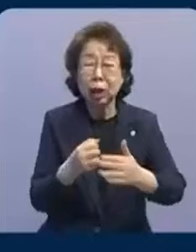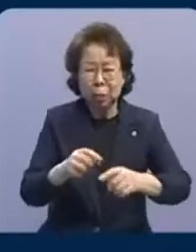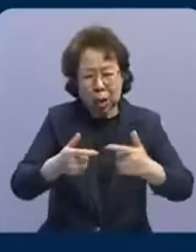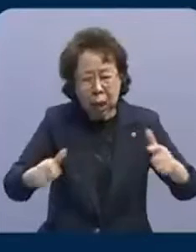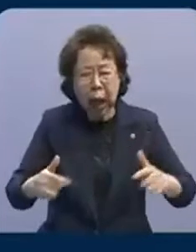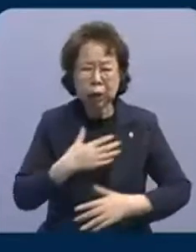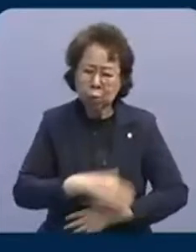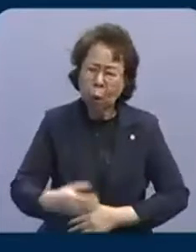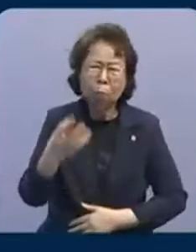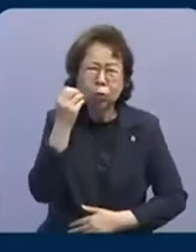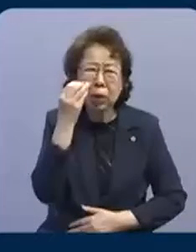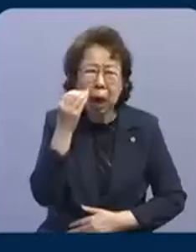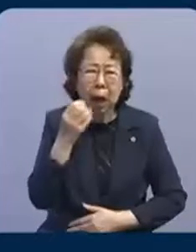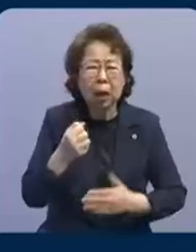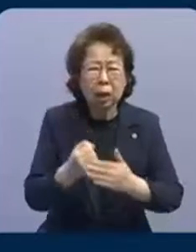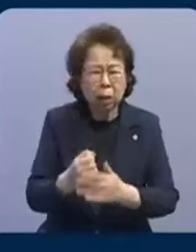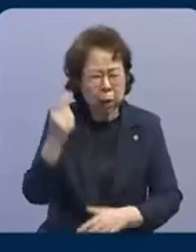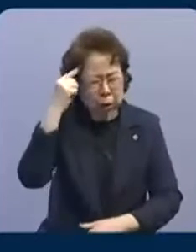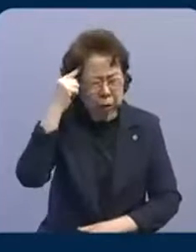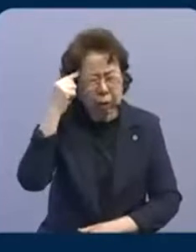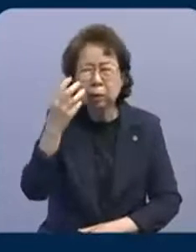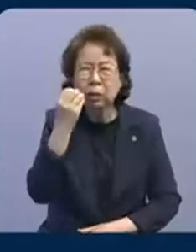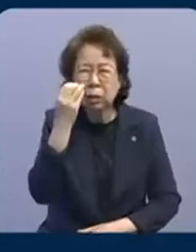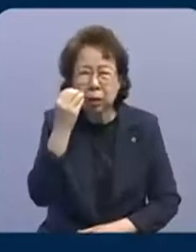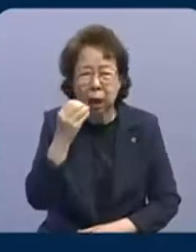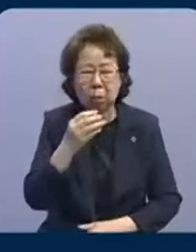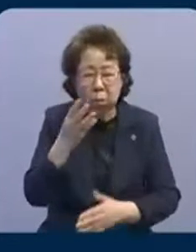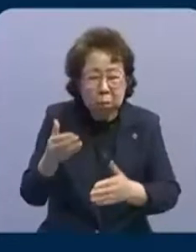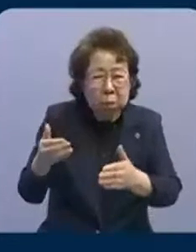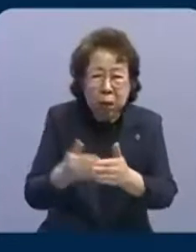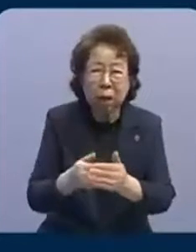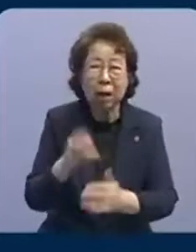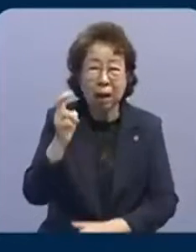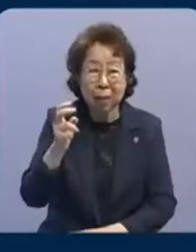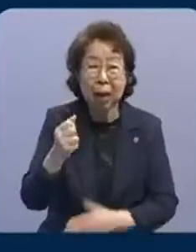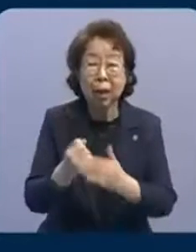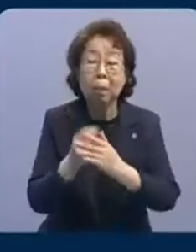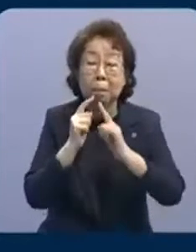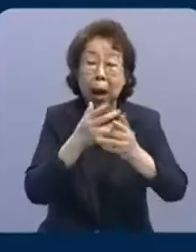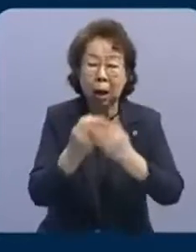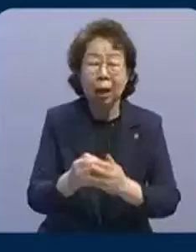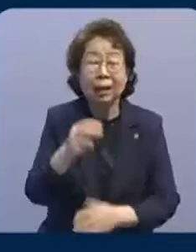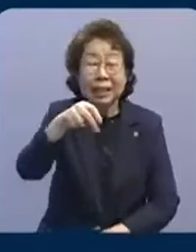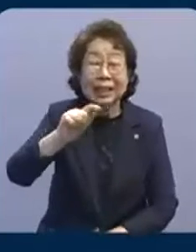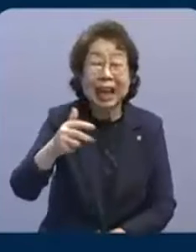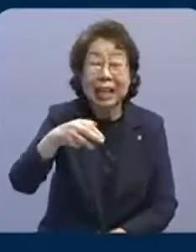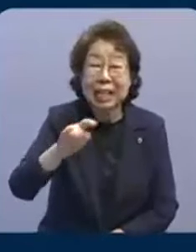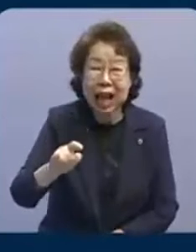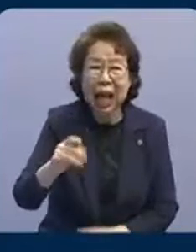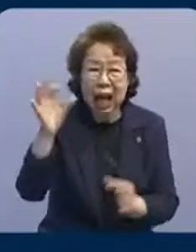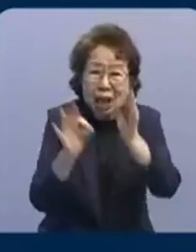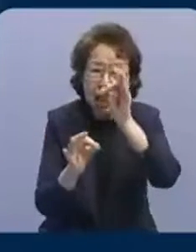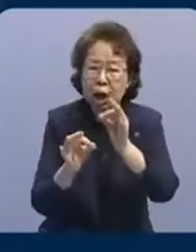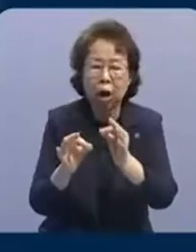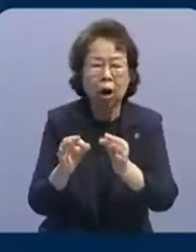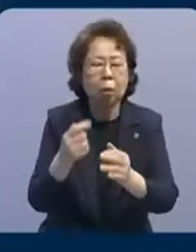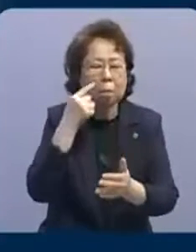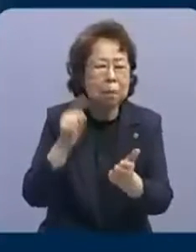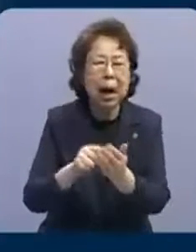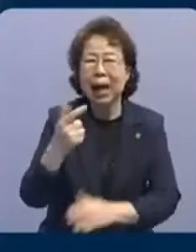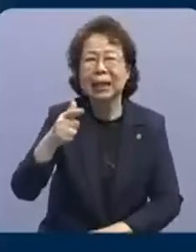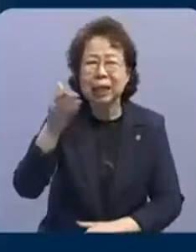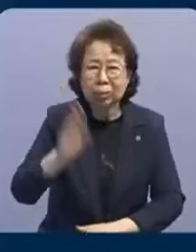신체 이상을 b 관해 정신적 이상 상태까지 보 달했을 것으로 여겨진다 며 산재로 인정하지 않았지만 재판부는